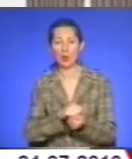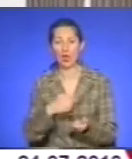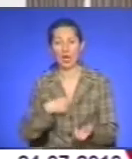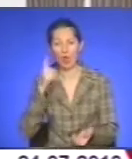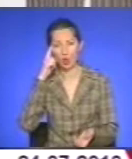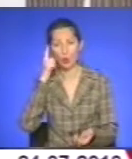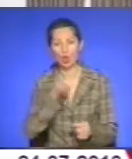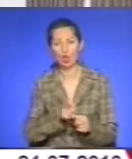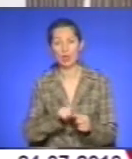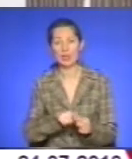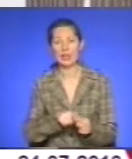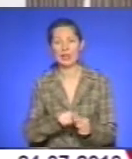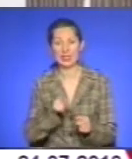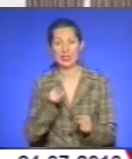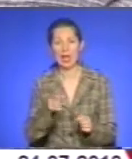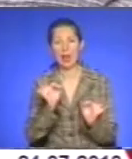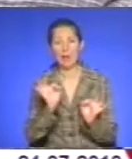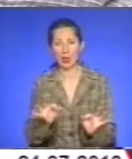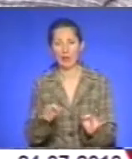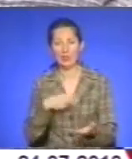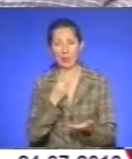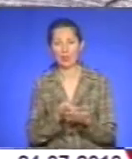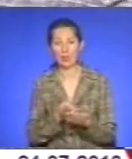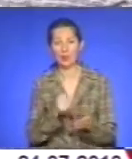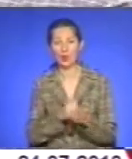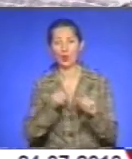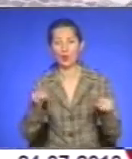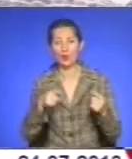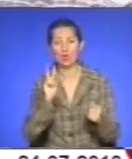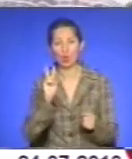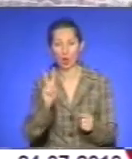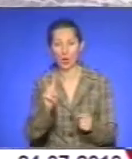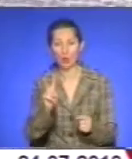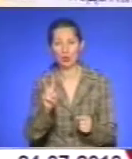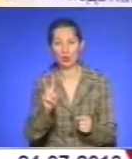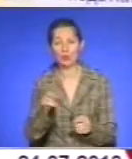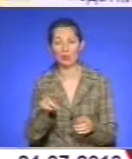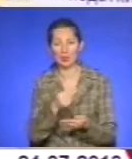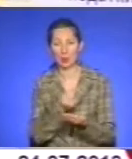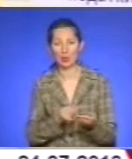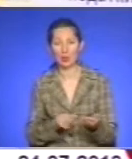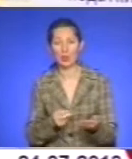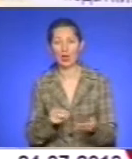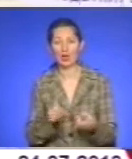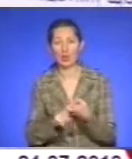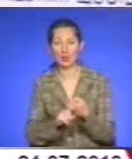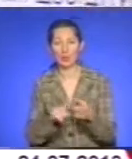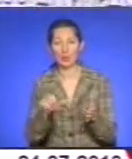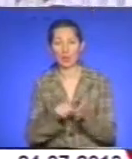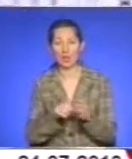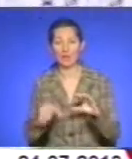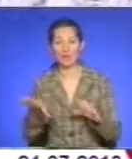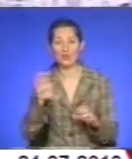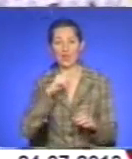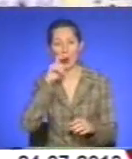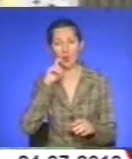саме те правильне бачення. До створення тролейбусу із малюнками долучилися представники Всеукраїнської громадської